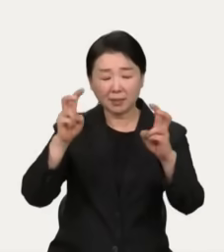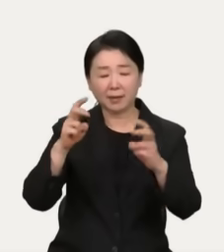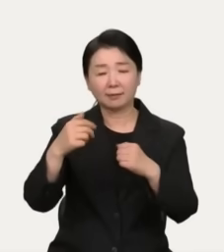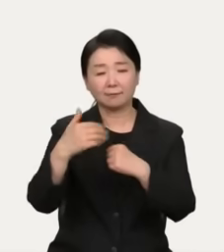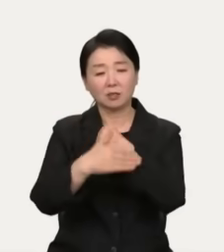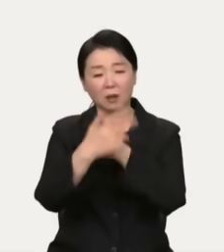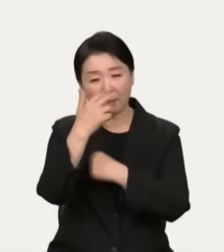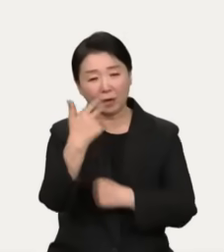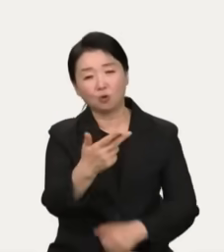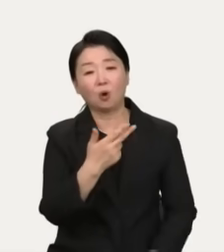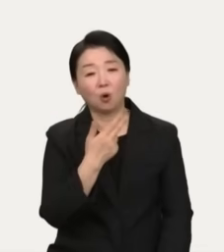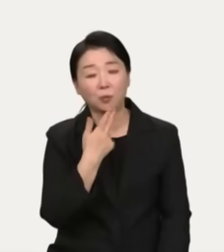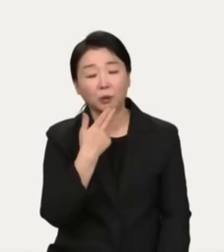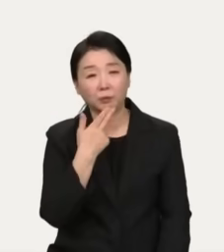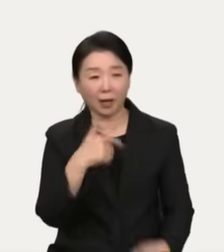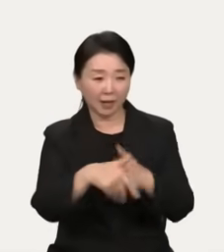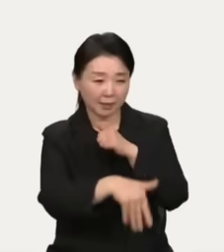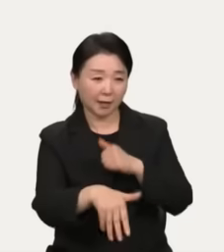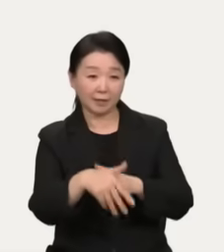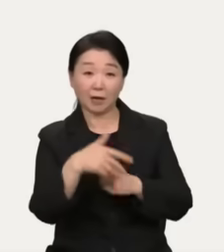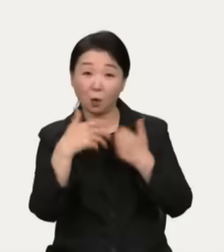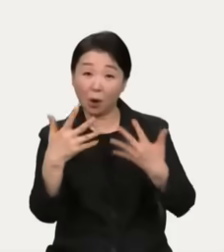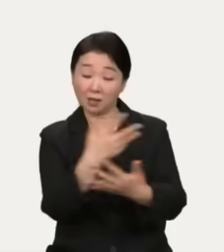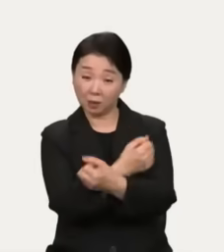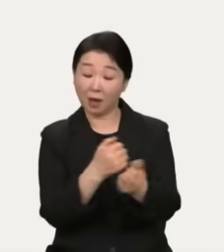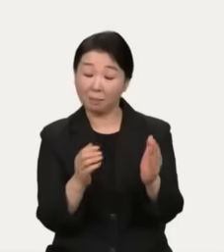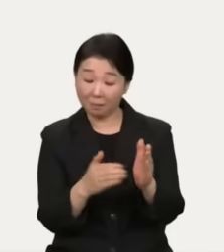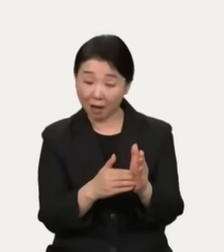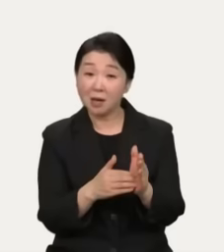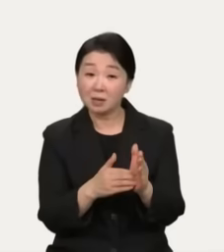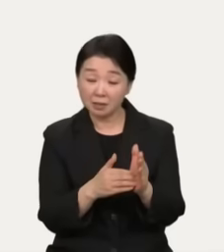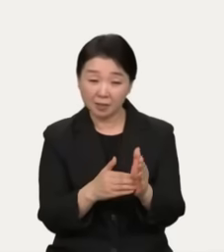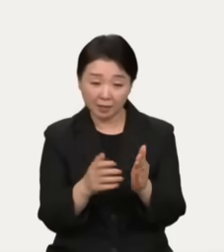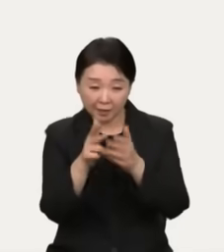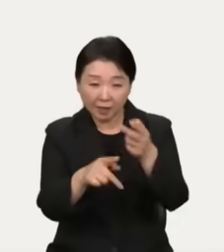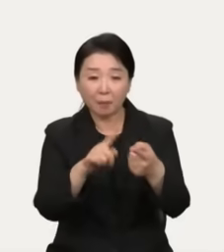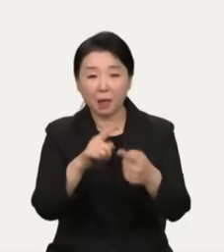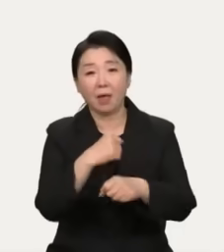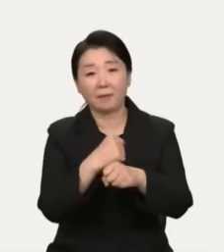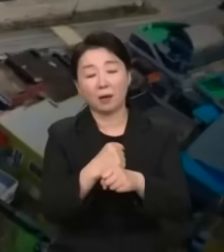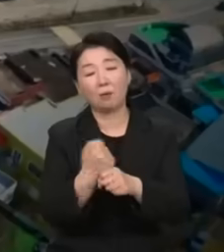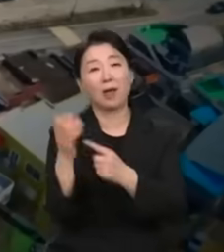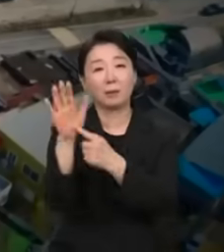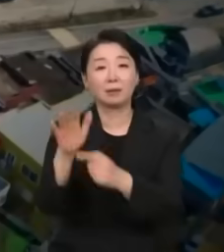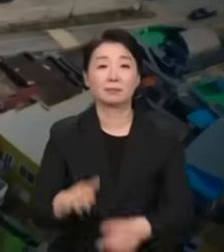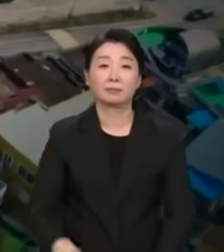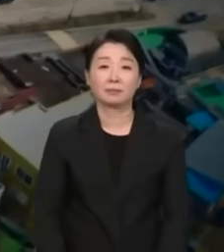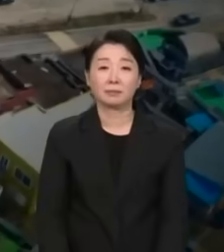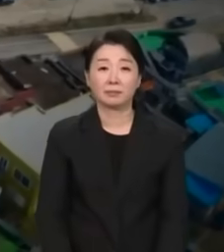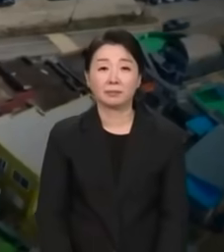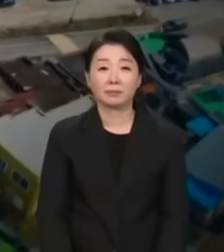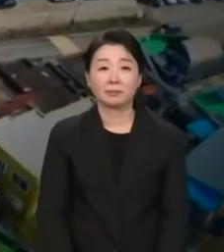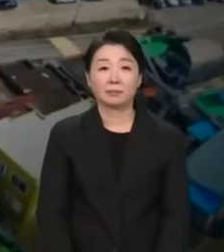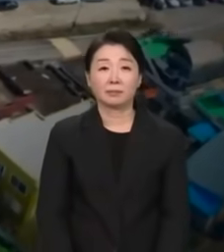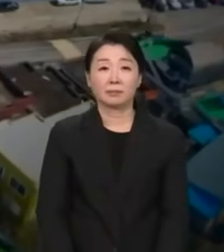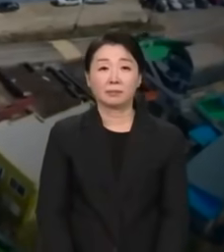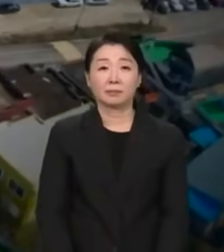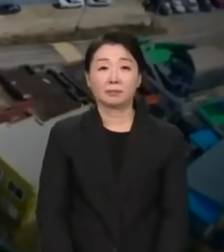없었다며 계열사 간 정당한 계약을 거쳐 합법적으로 사업을 진행했다고 해명했습니다. JTBC